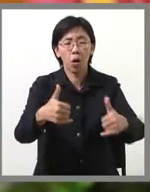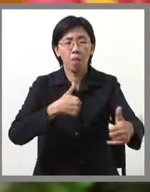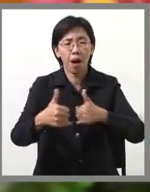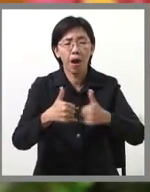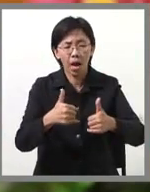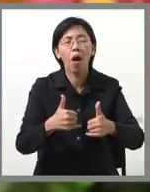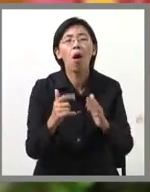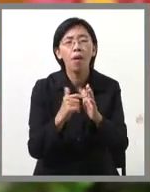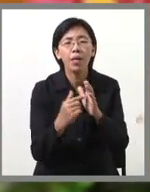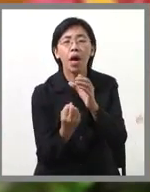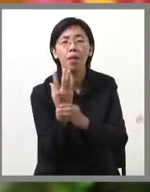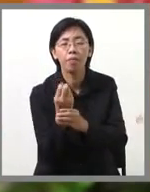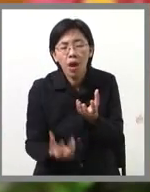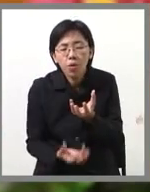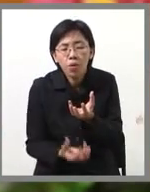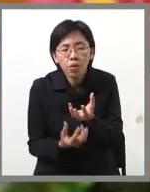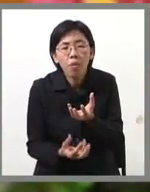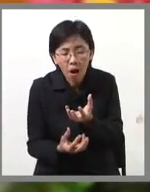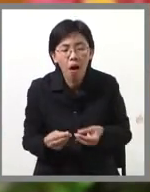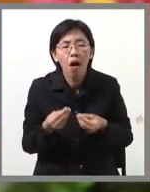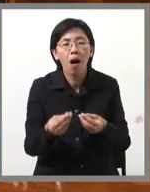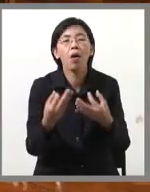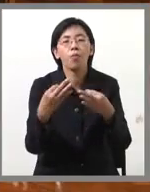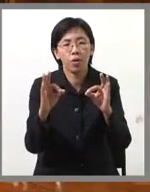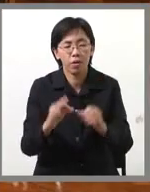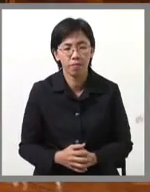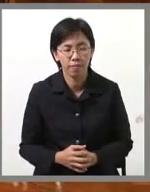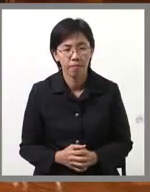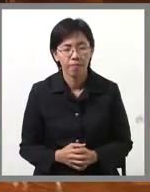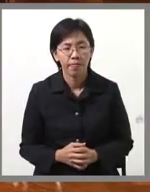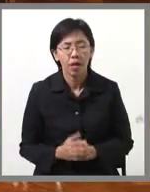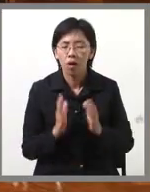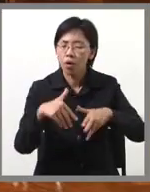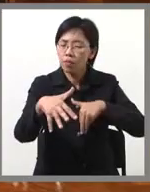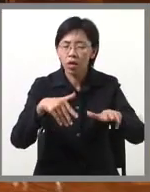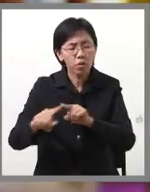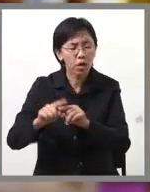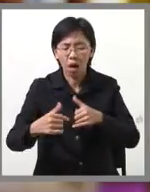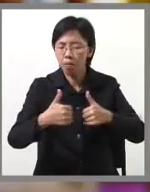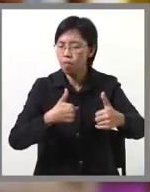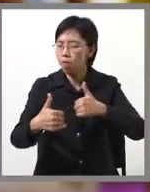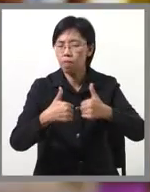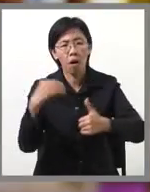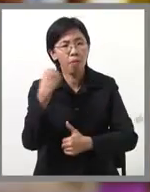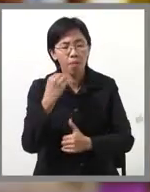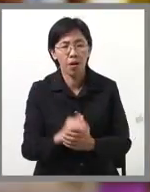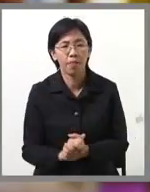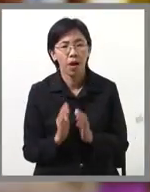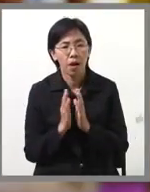หม้ออะไรเงี้ยท่านก็จะทำให้ฟรีเลยท่านจึงเป็นที่พึ่งของประชาชน ทราบมาว่าหลวงพ่อโ